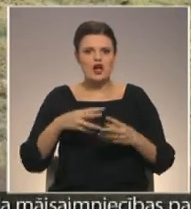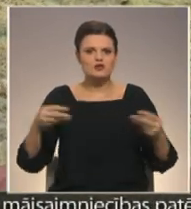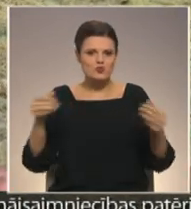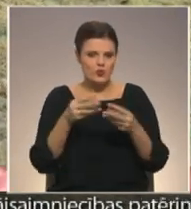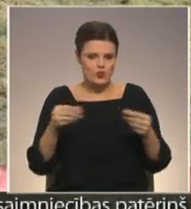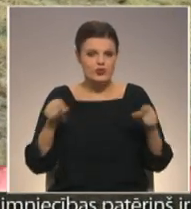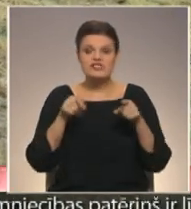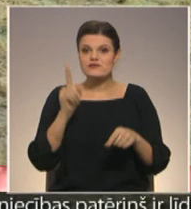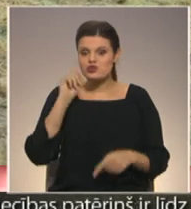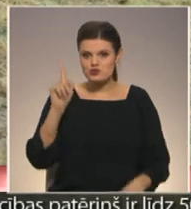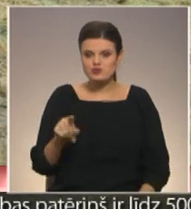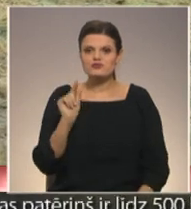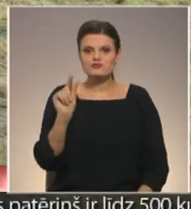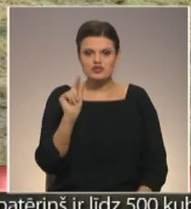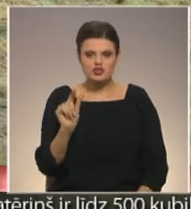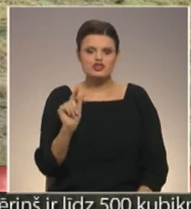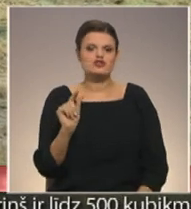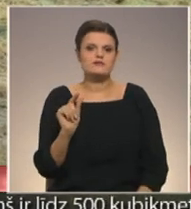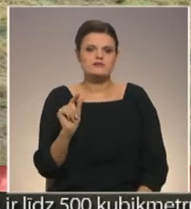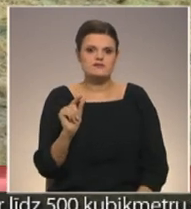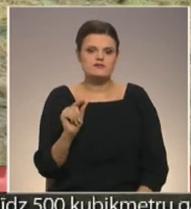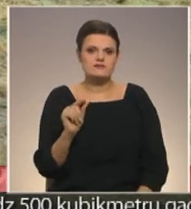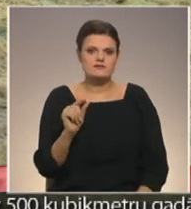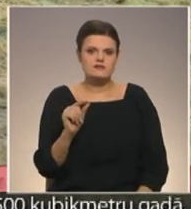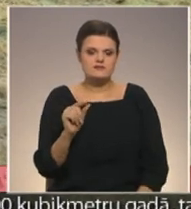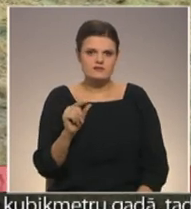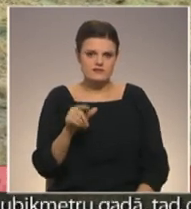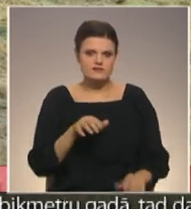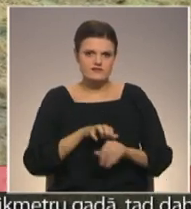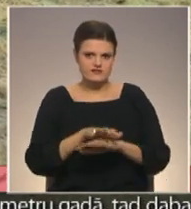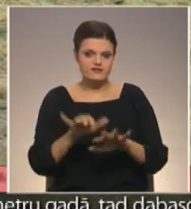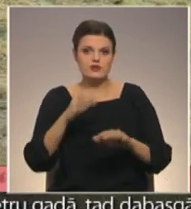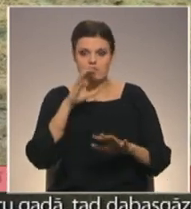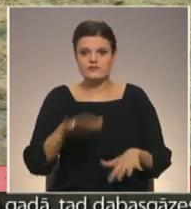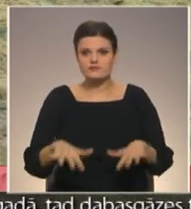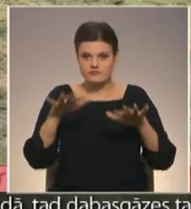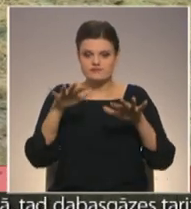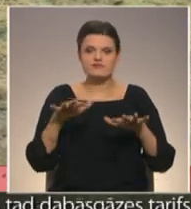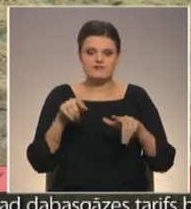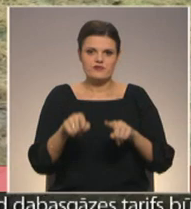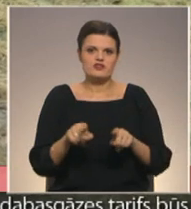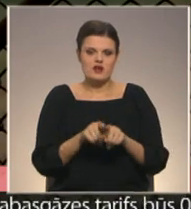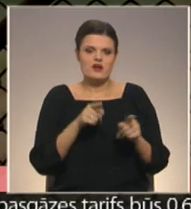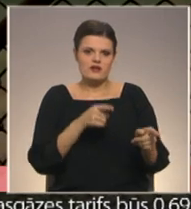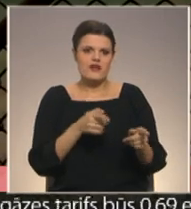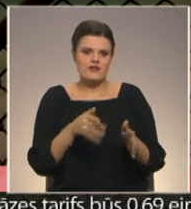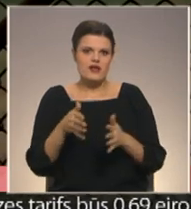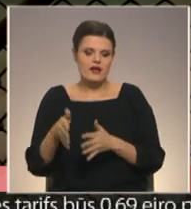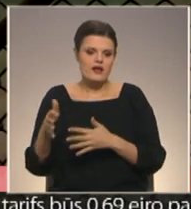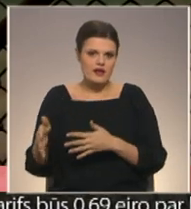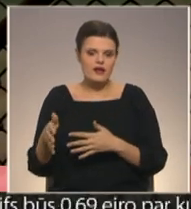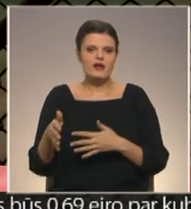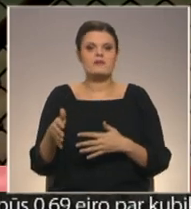viņas, jā, protams, ka viņas, teiksim, piešķīt nedaudz, iespējams, ka ietiek iekšā kaut cik, ja paceļās ūdens līmenis, nu, teiksim, lietas līdz to vēl kas. Par to,